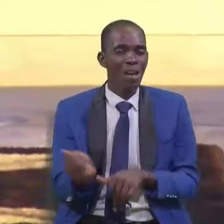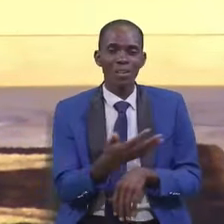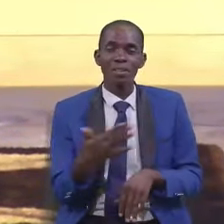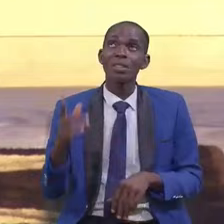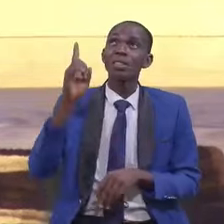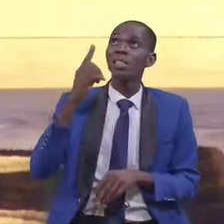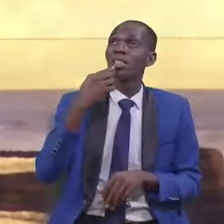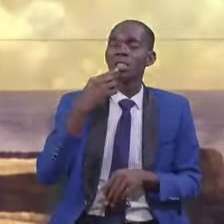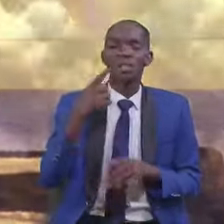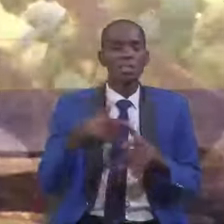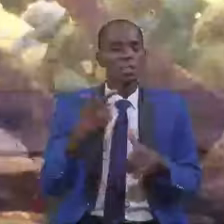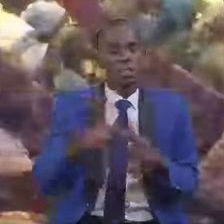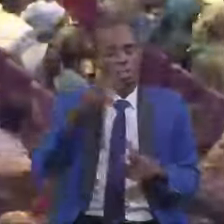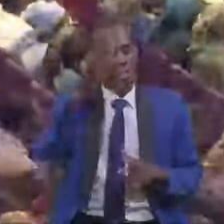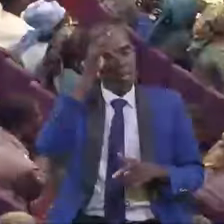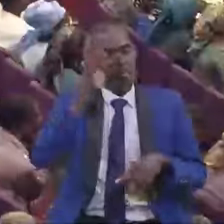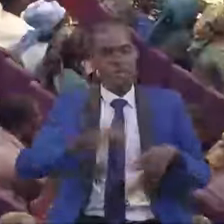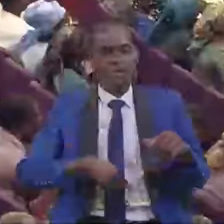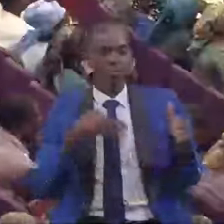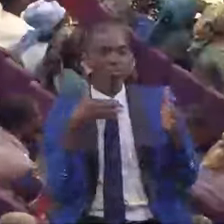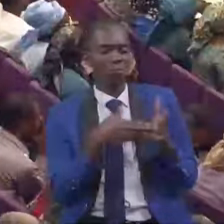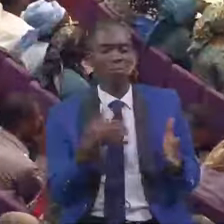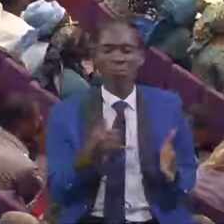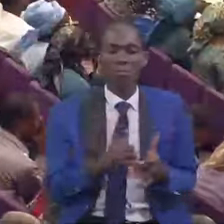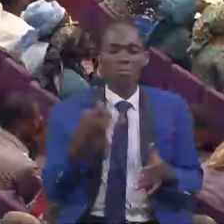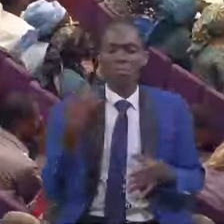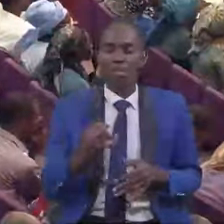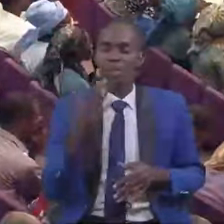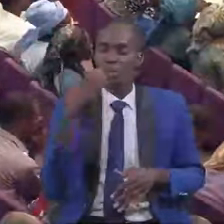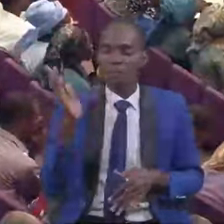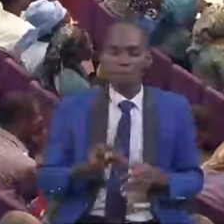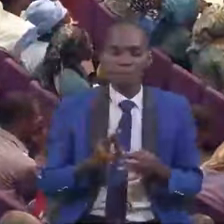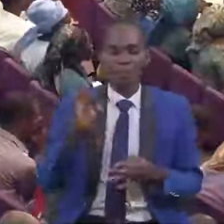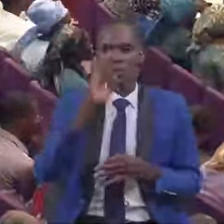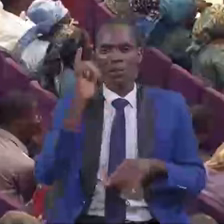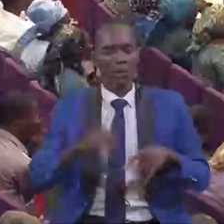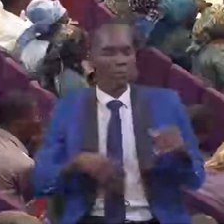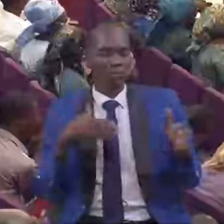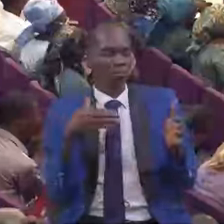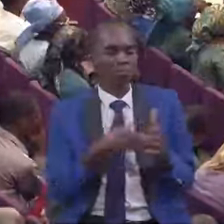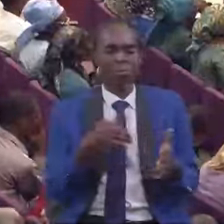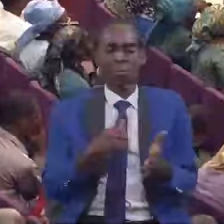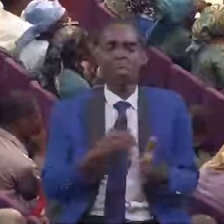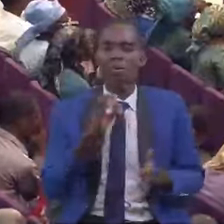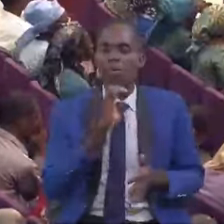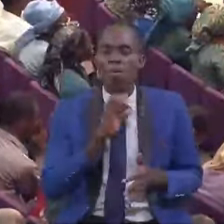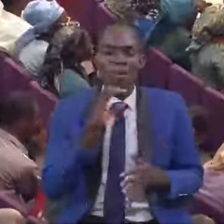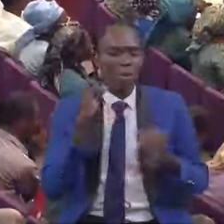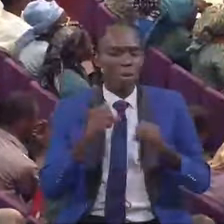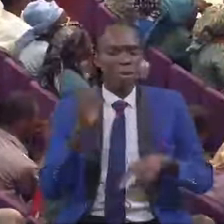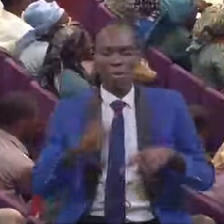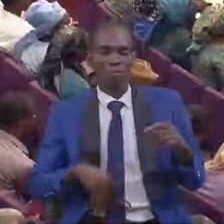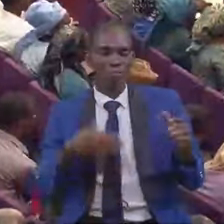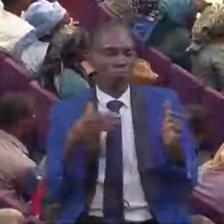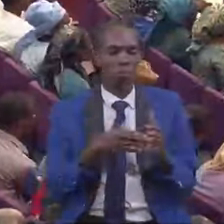le diable ne peut pas le contredire. Les démons ne peuvent pas le contredire. Les puissances occultes ne peuvent pas le contredire. Il envoie la parole ce